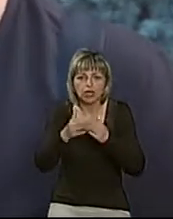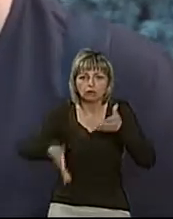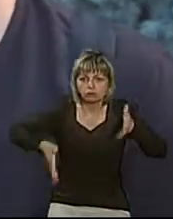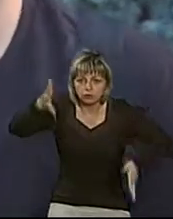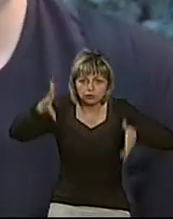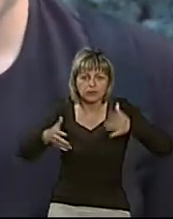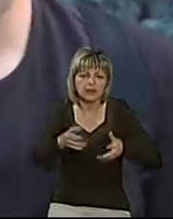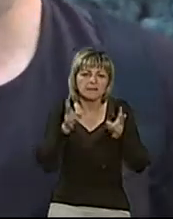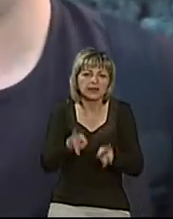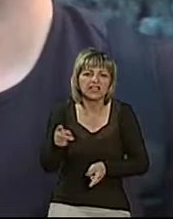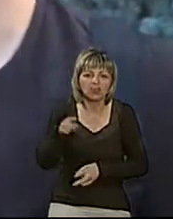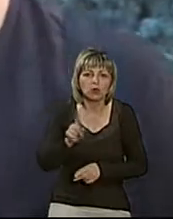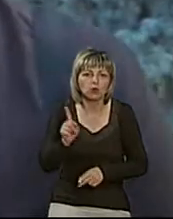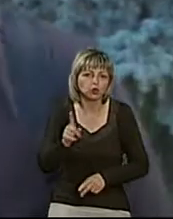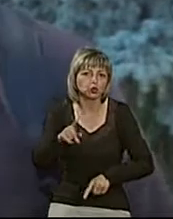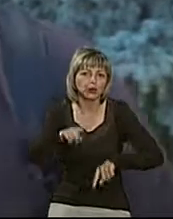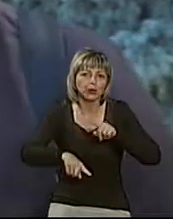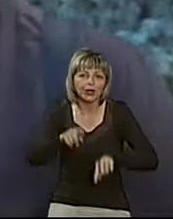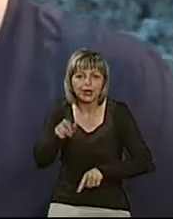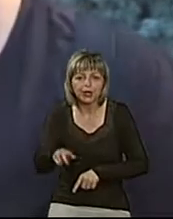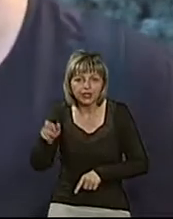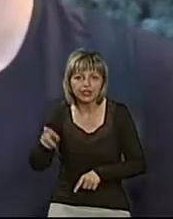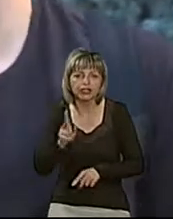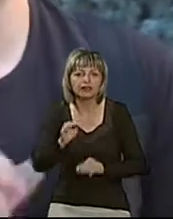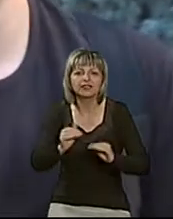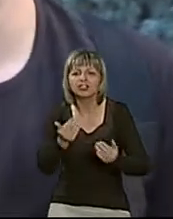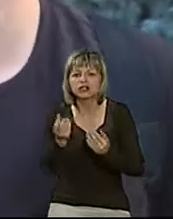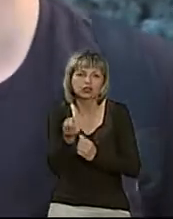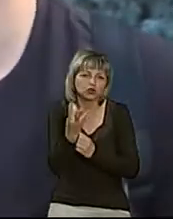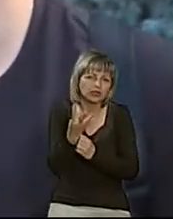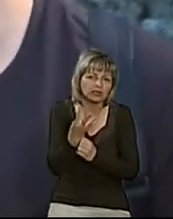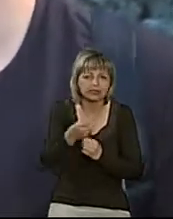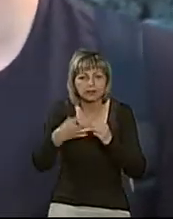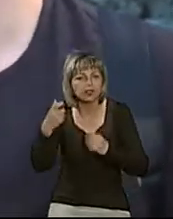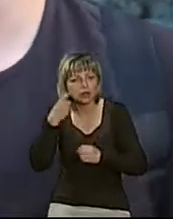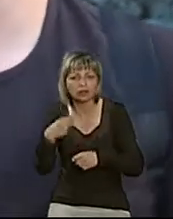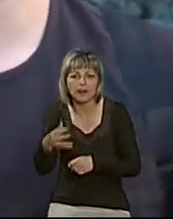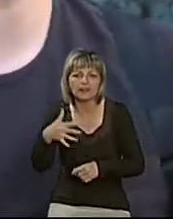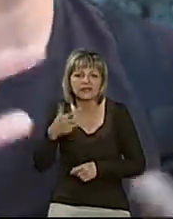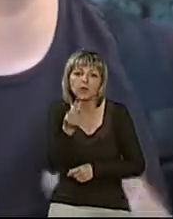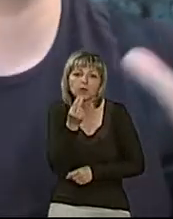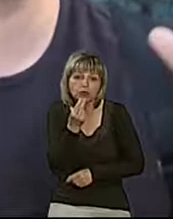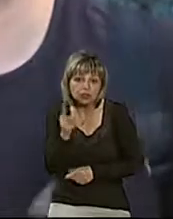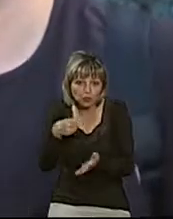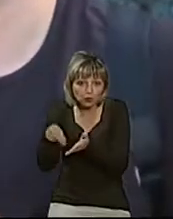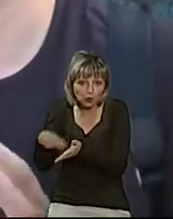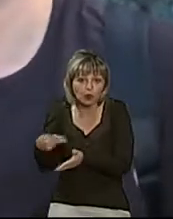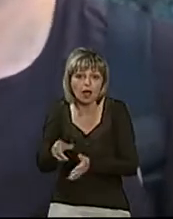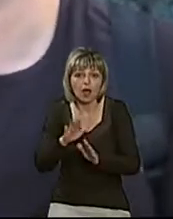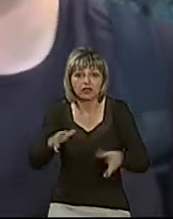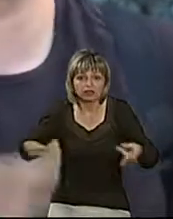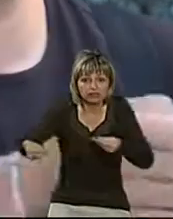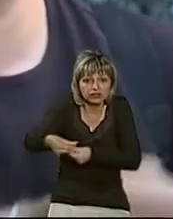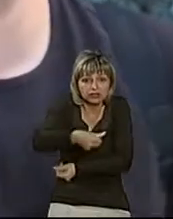що, наприклад, рідні дітям, яким по 14 років дадуть там 50 гривень на обід, ці діти десь там, наприклад,